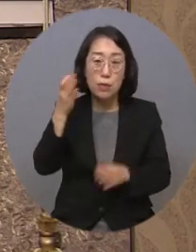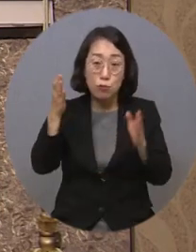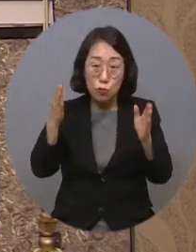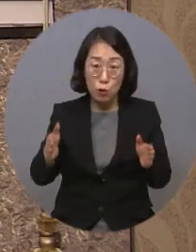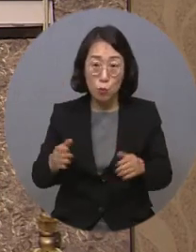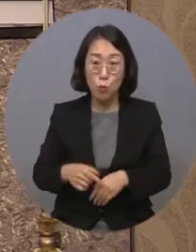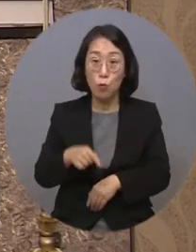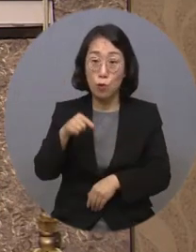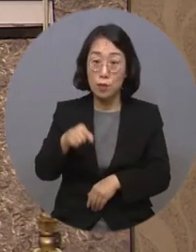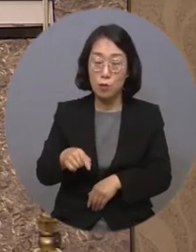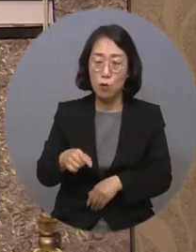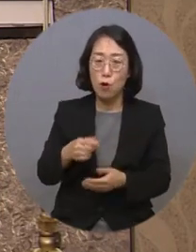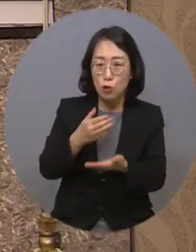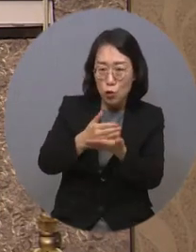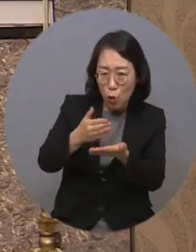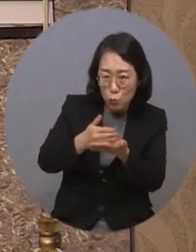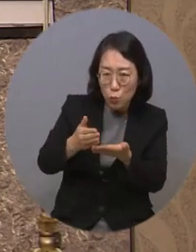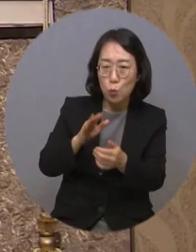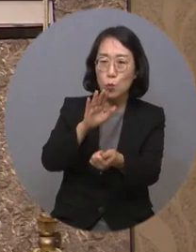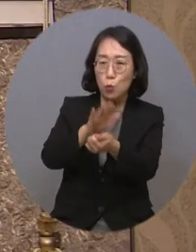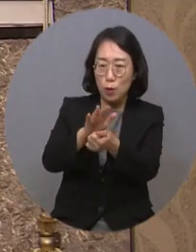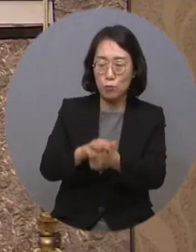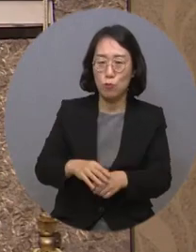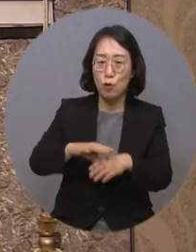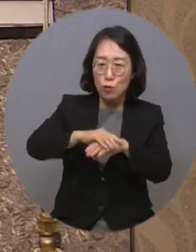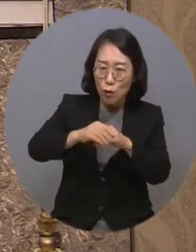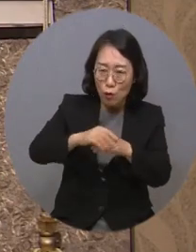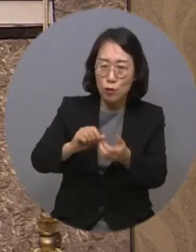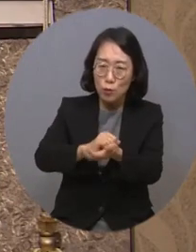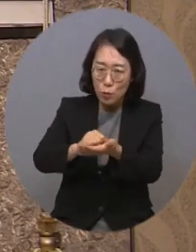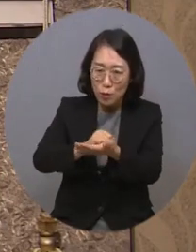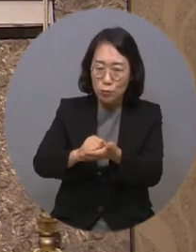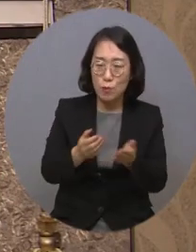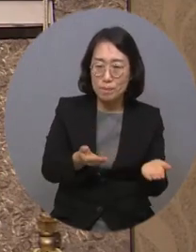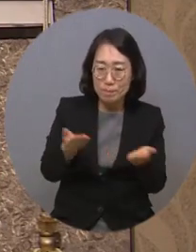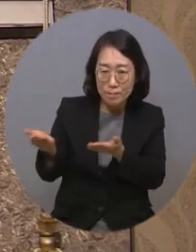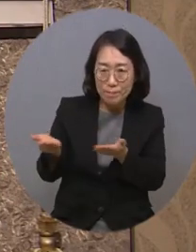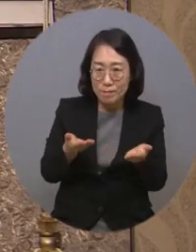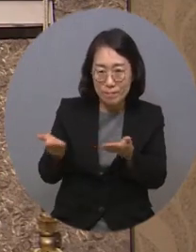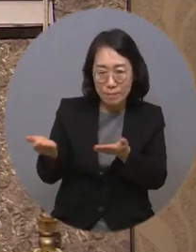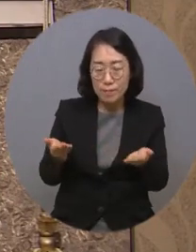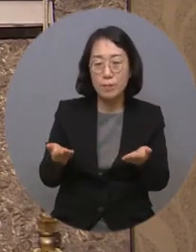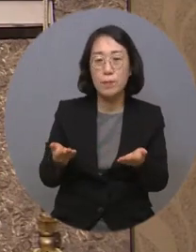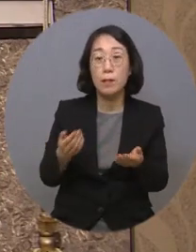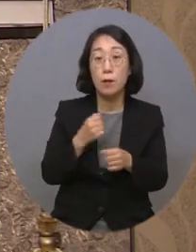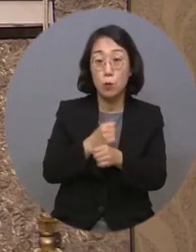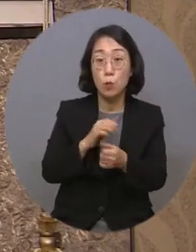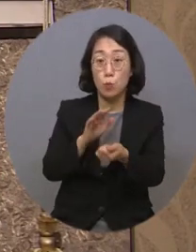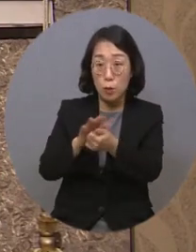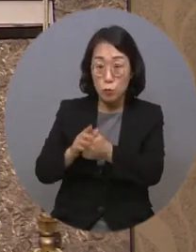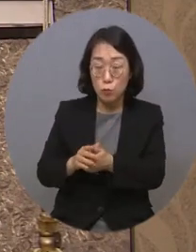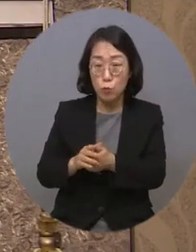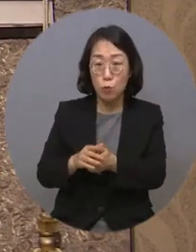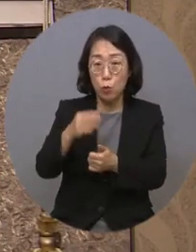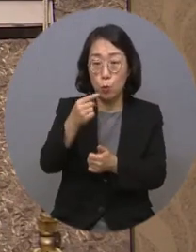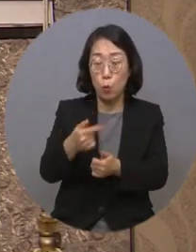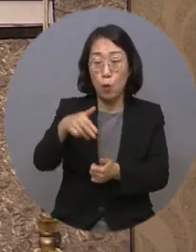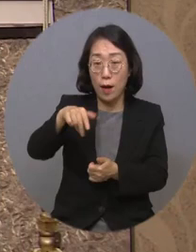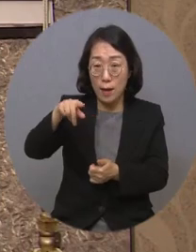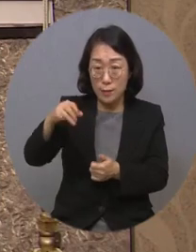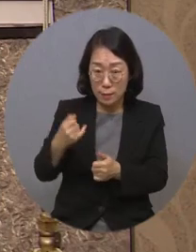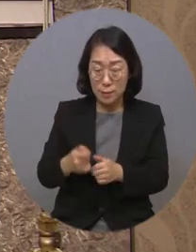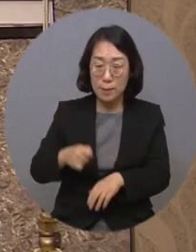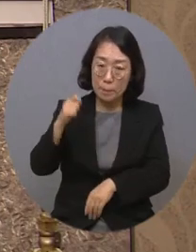정도 이제 거기 청소도 해주고 뭐 설거지도 해주고 서빙도 도와주고 하면서 이제 돈가스 끓이는 법, 네. 또 고기